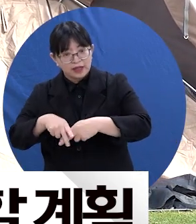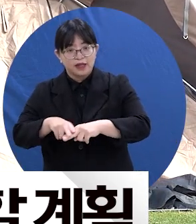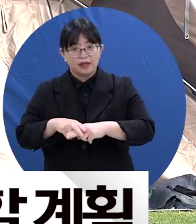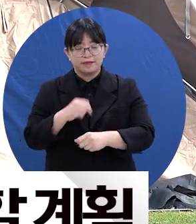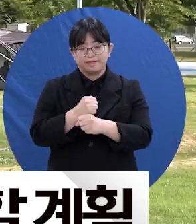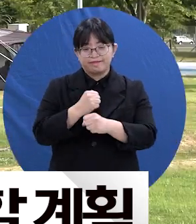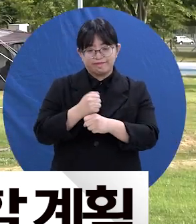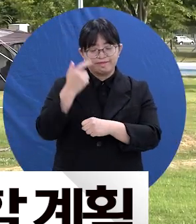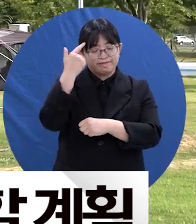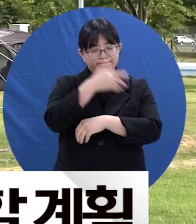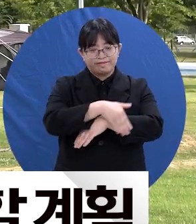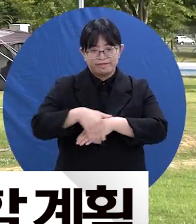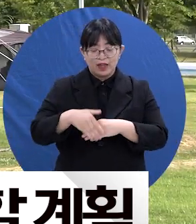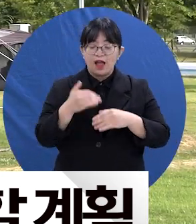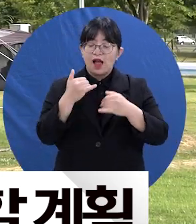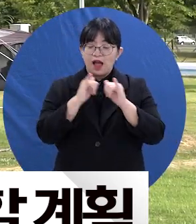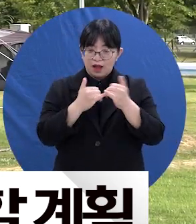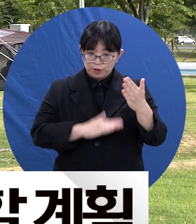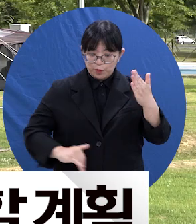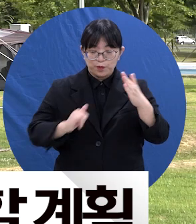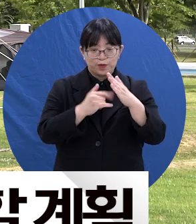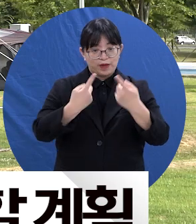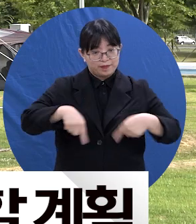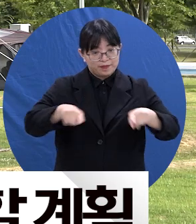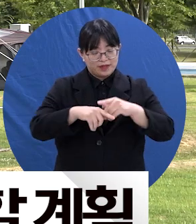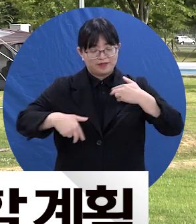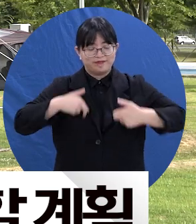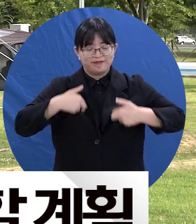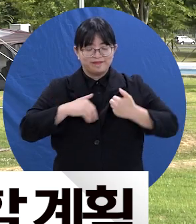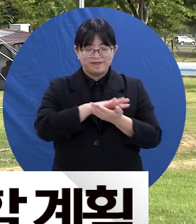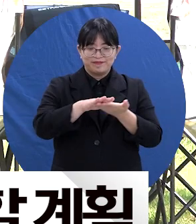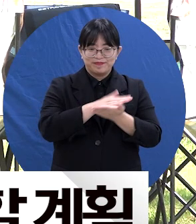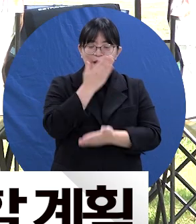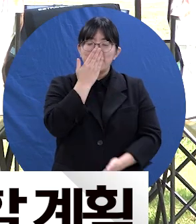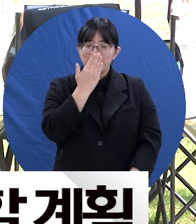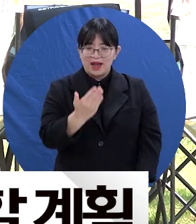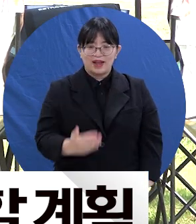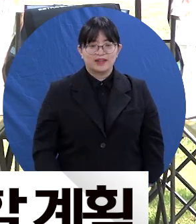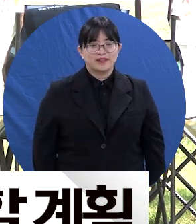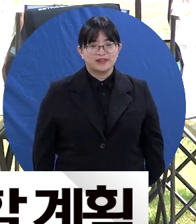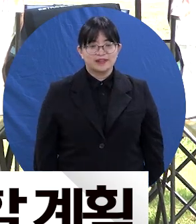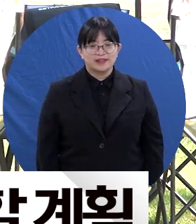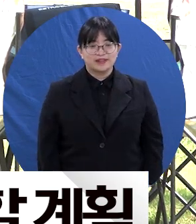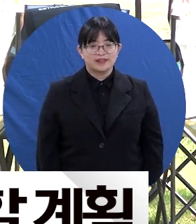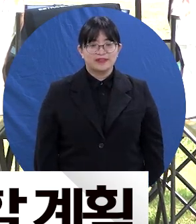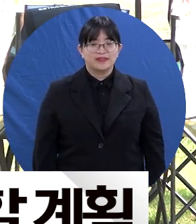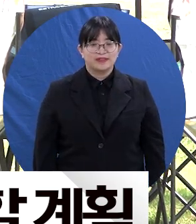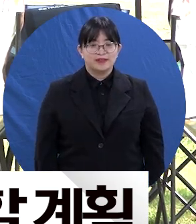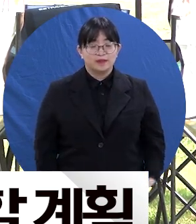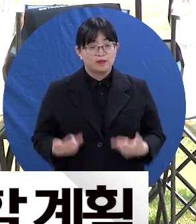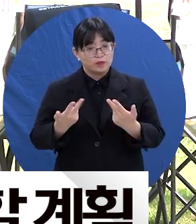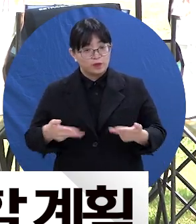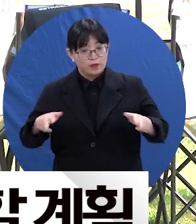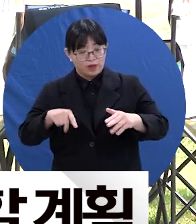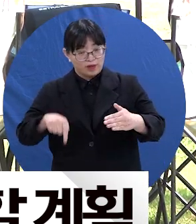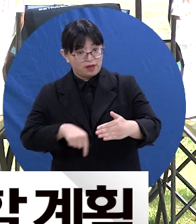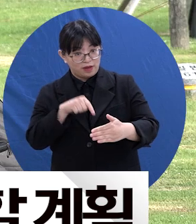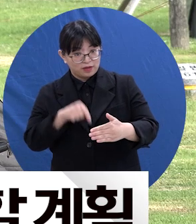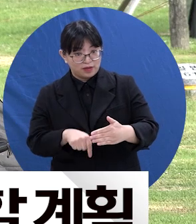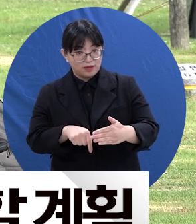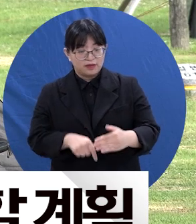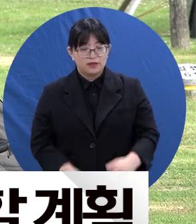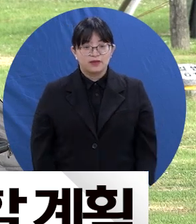사각네트, 해먹놀이대, 그네 등 온 가족이 함께 즐길 수 있는 가족 놀이시설을 제공할 계획입니다. 또